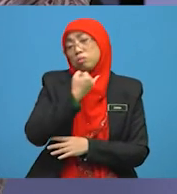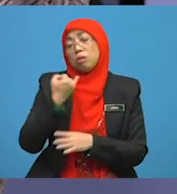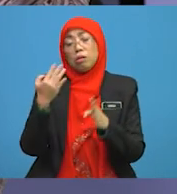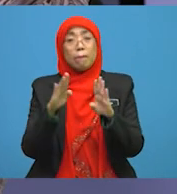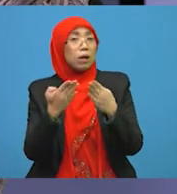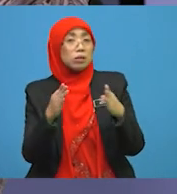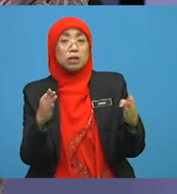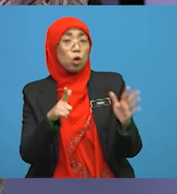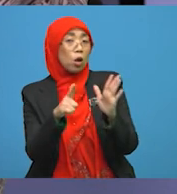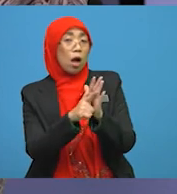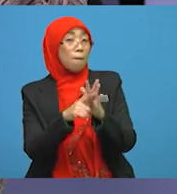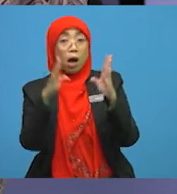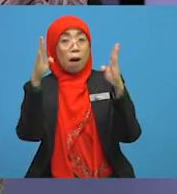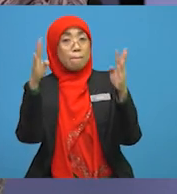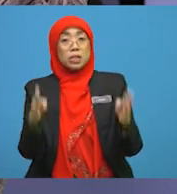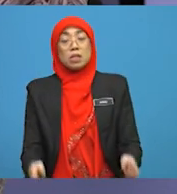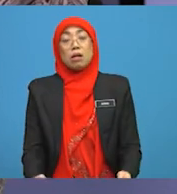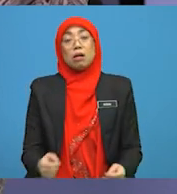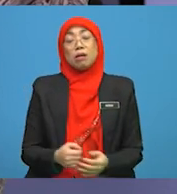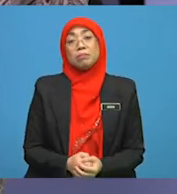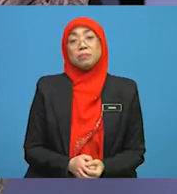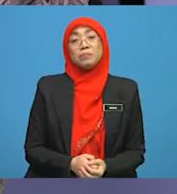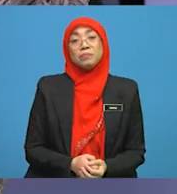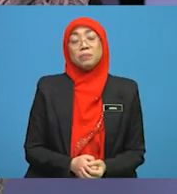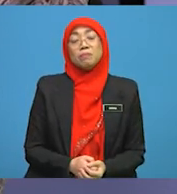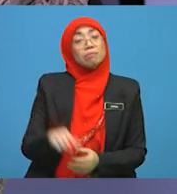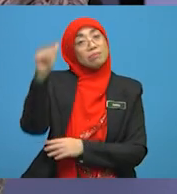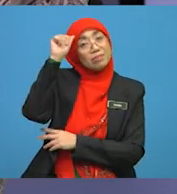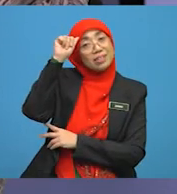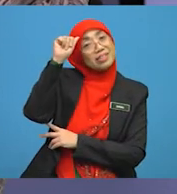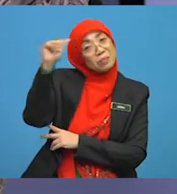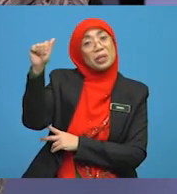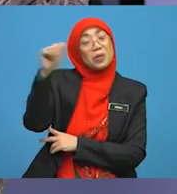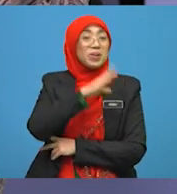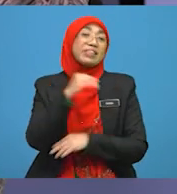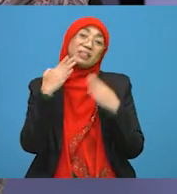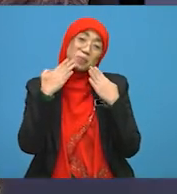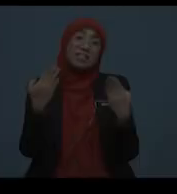bahasa melambangkan bangsa. Sekian, Assalamualaikum dan terima kasih.